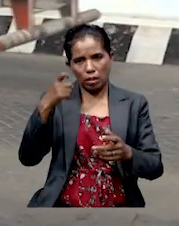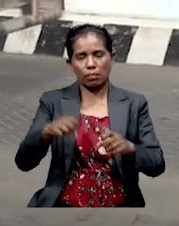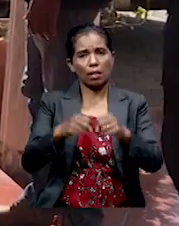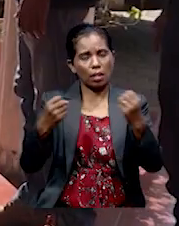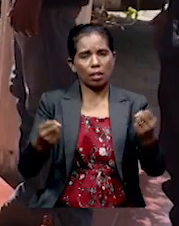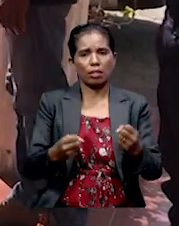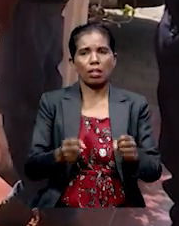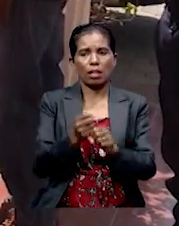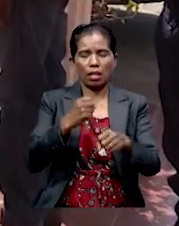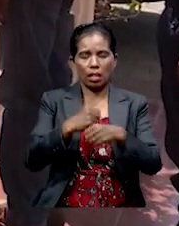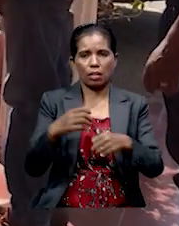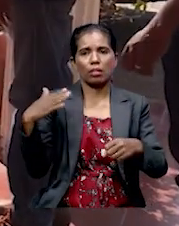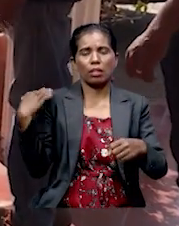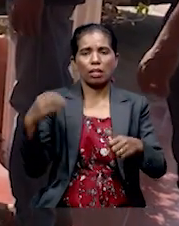futuro.